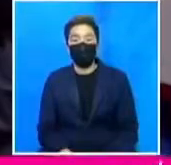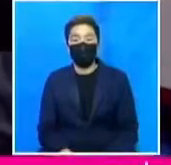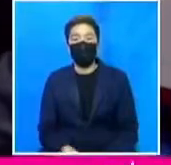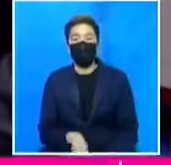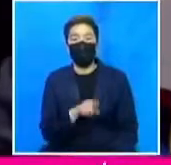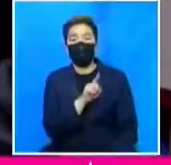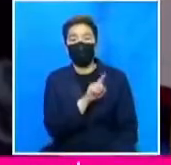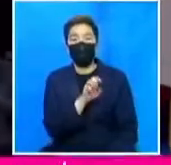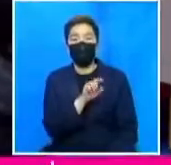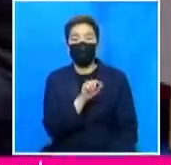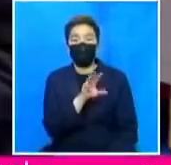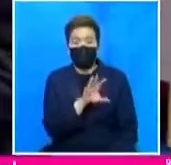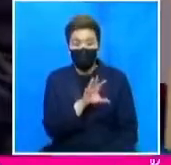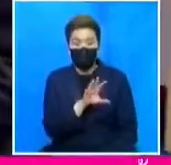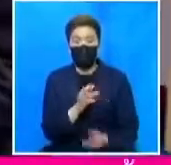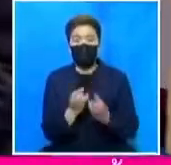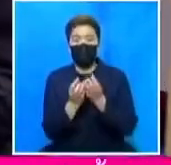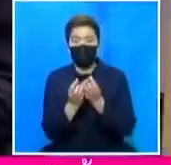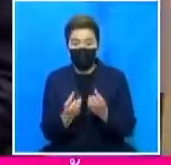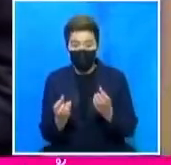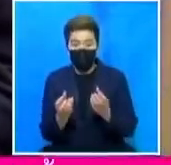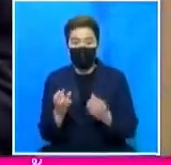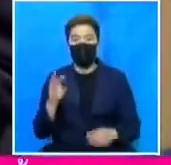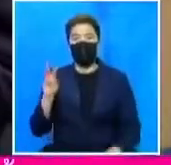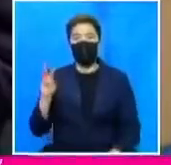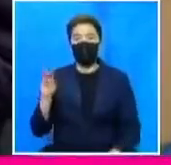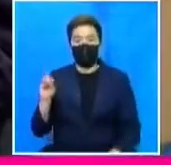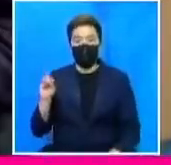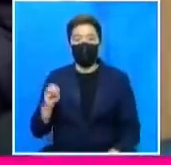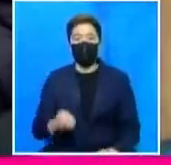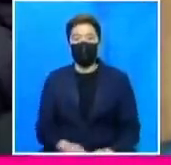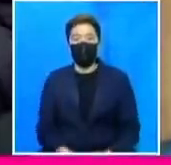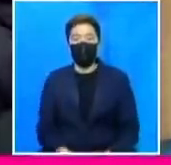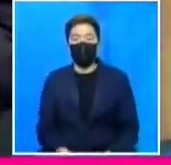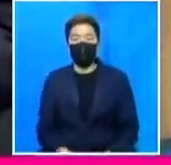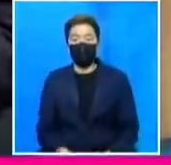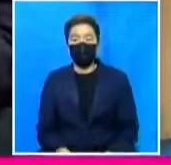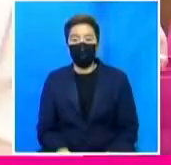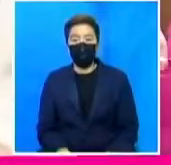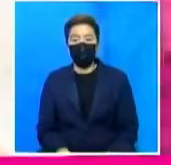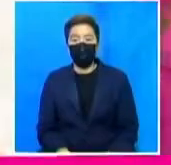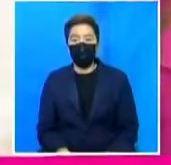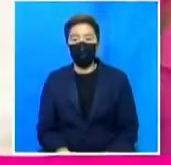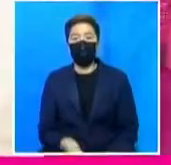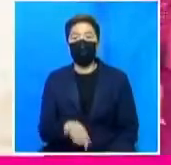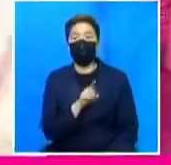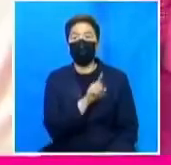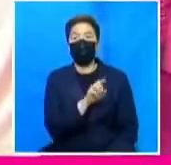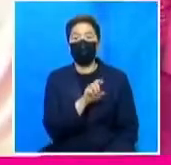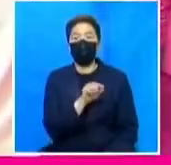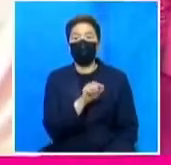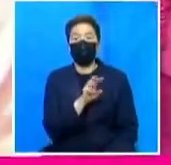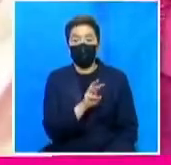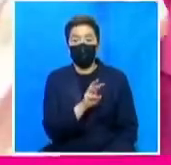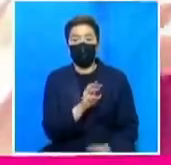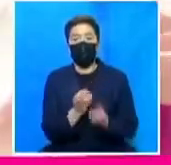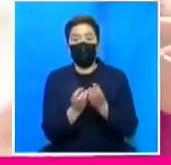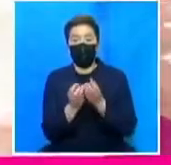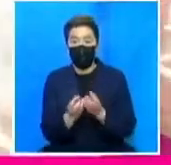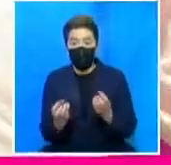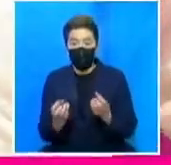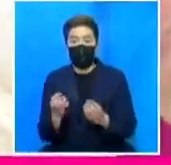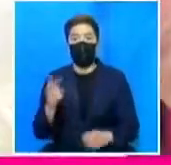ที่125จำนวน60ลูกงวดที่126จำนว